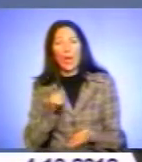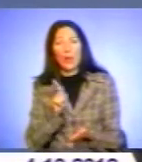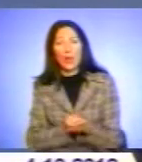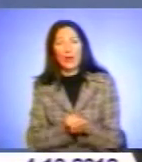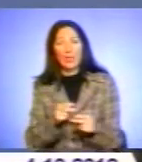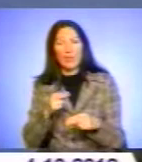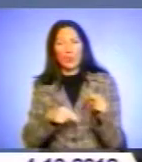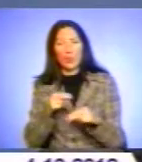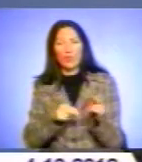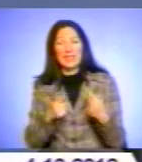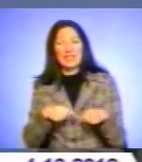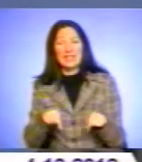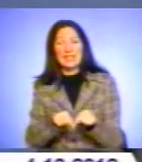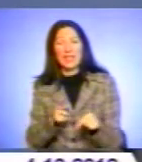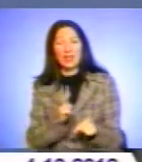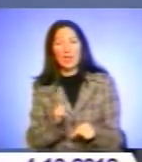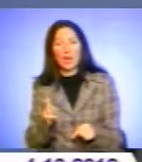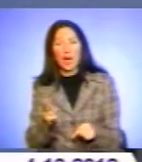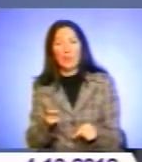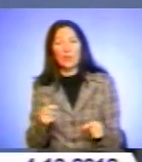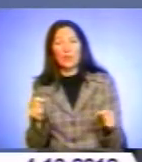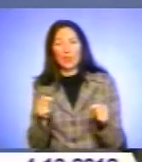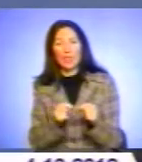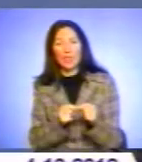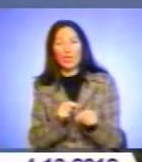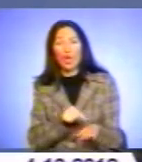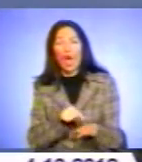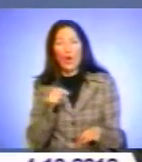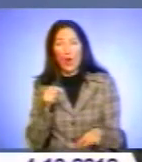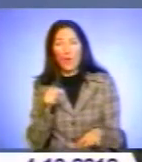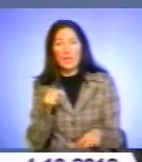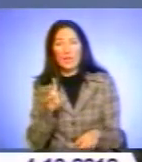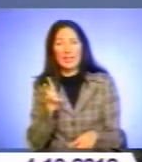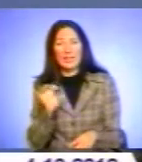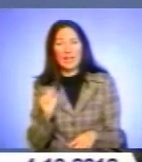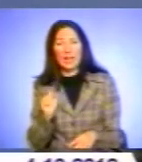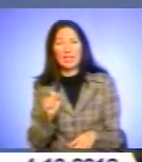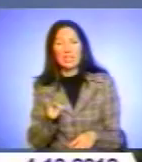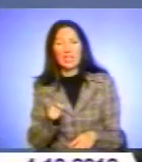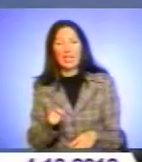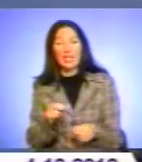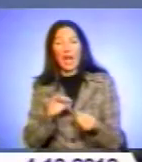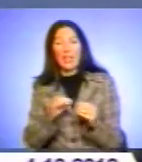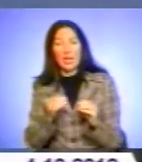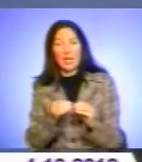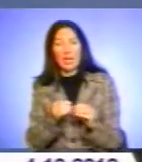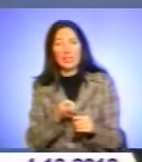відбудувати систему, яка б своєчасно реагувала на ті негаразди, які